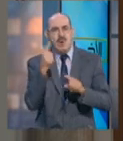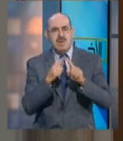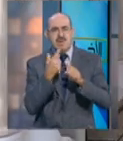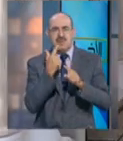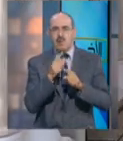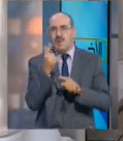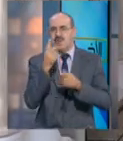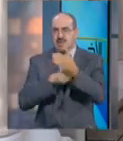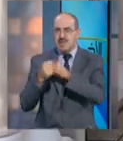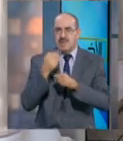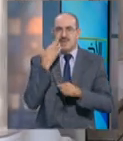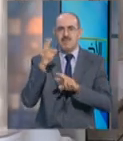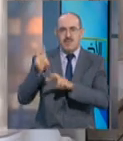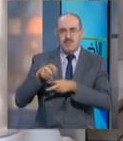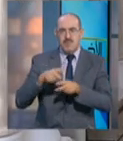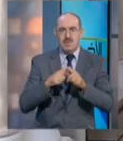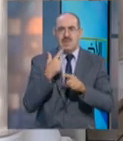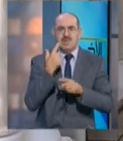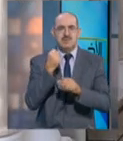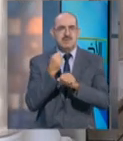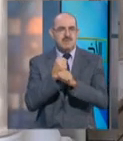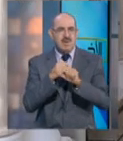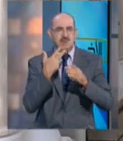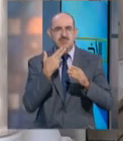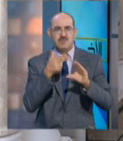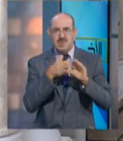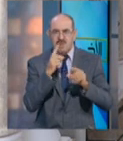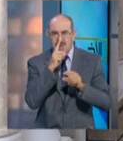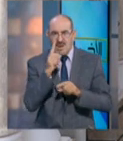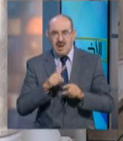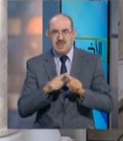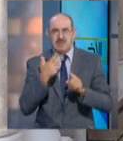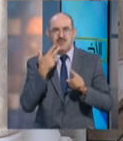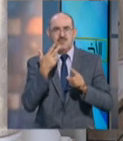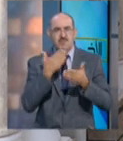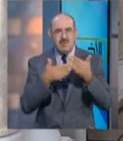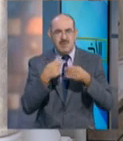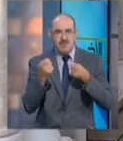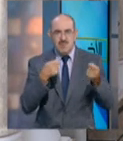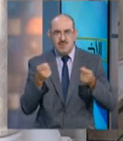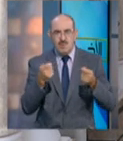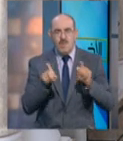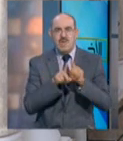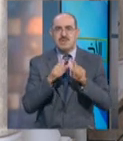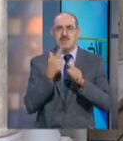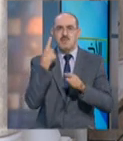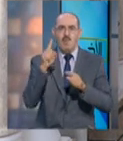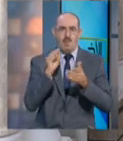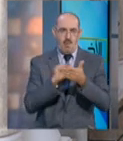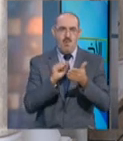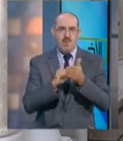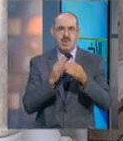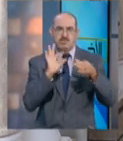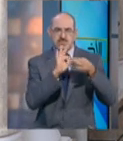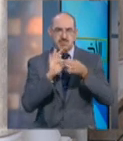الحيوية كالزراعة والثروة الحيوانية وقطاع النفط والغاز والتبادل التجاري، بما يصب في تعزيز وتأطير